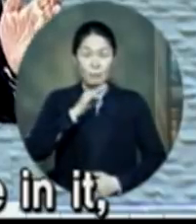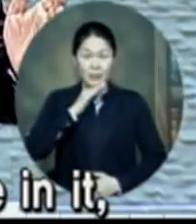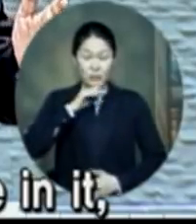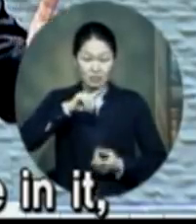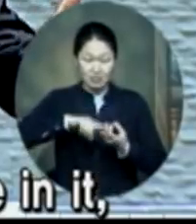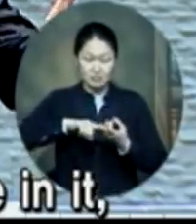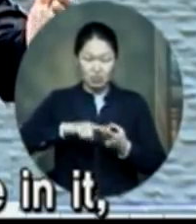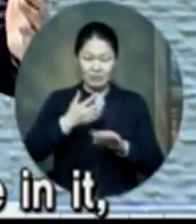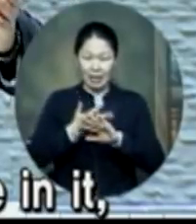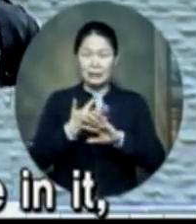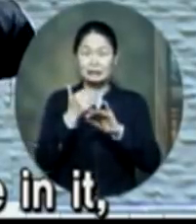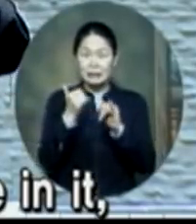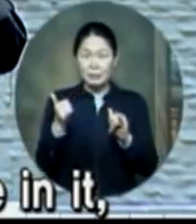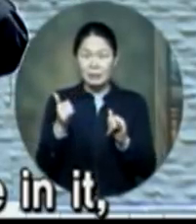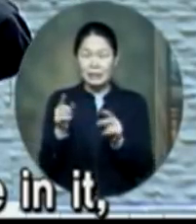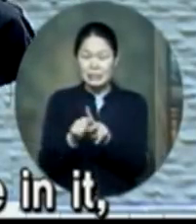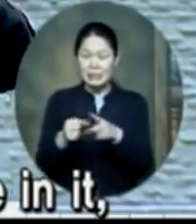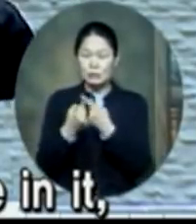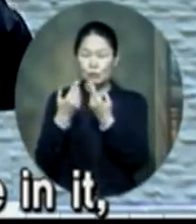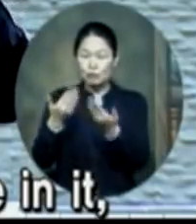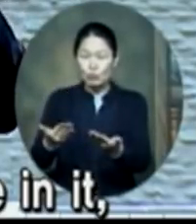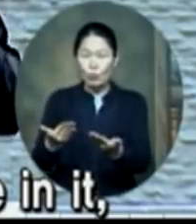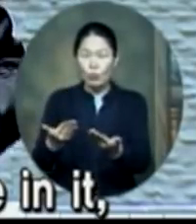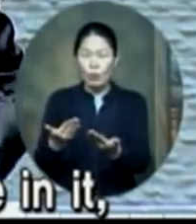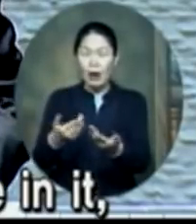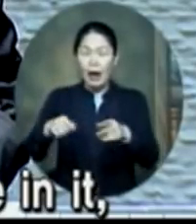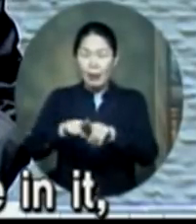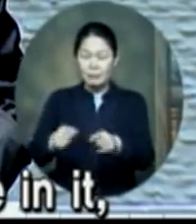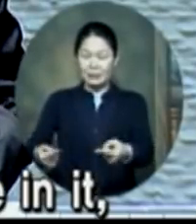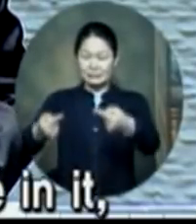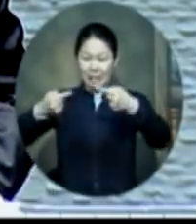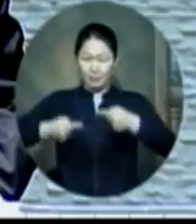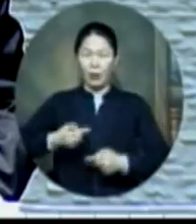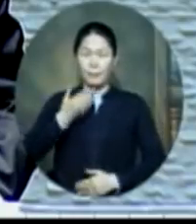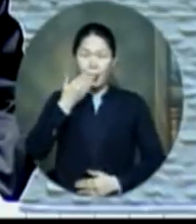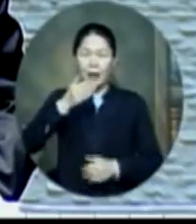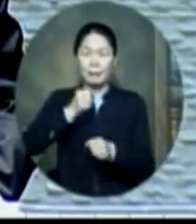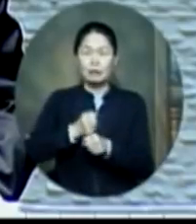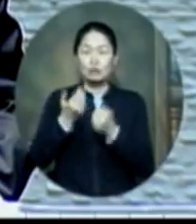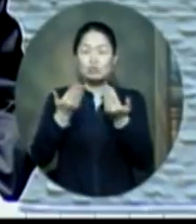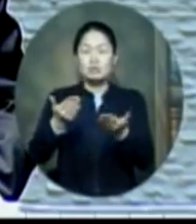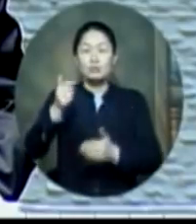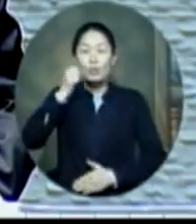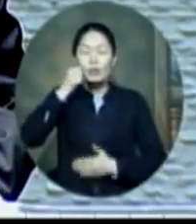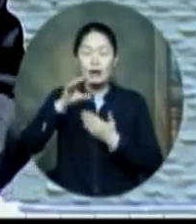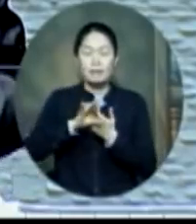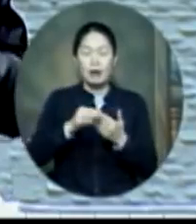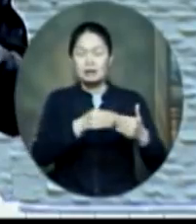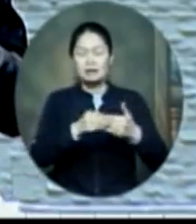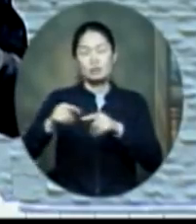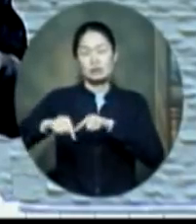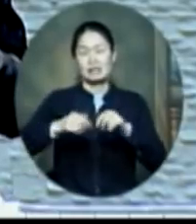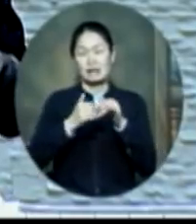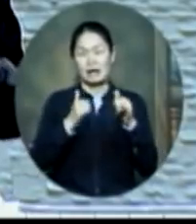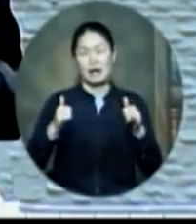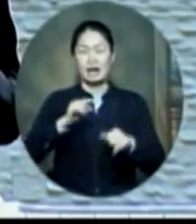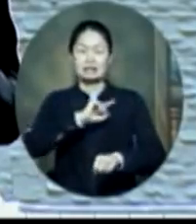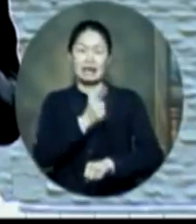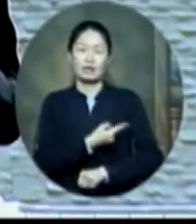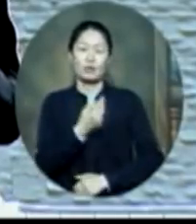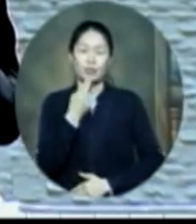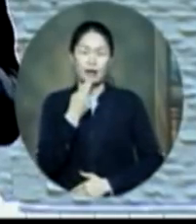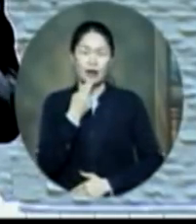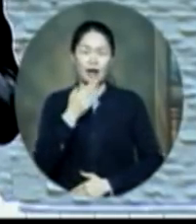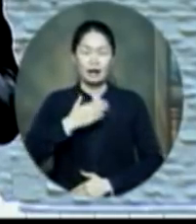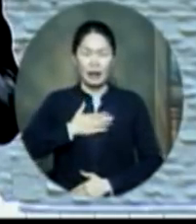이해시키고 함께 참여할 수 있도록 만들지 못하면 그건 지도자 자격이 없구나. 내가 지도자 될